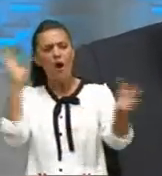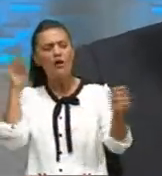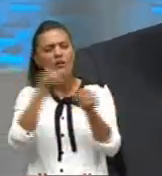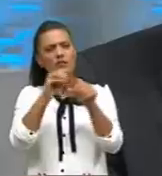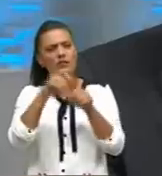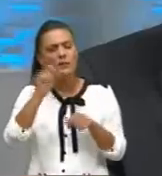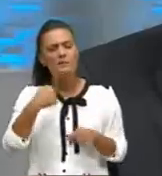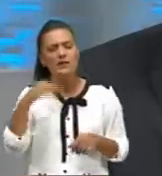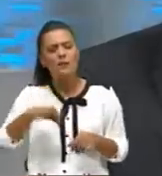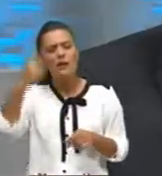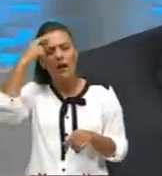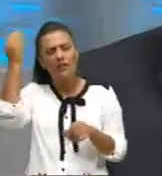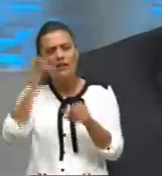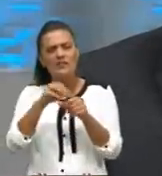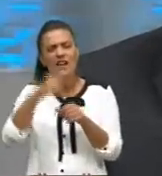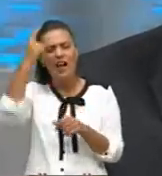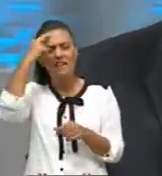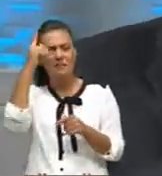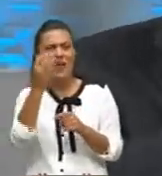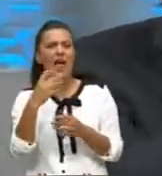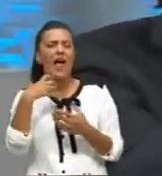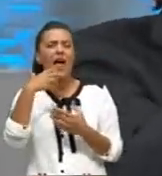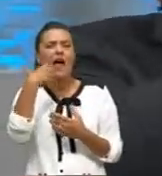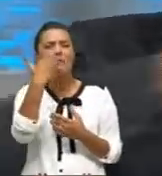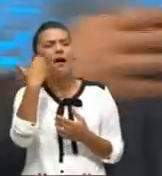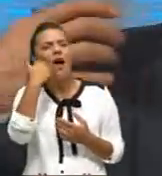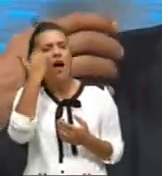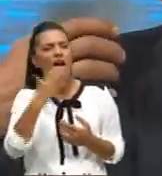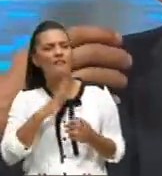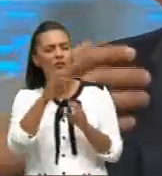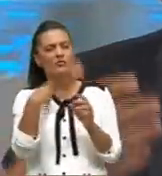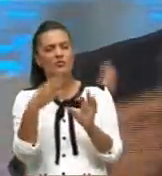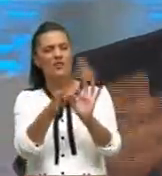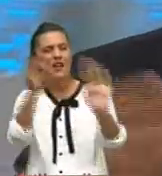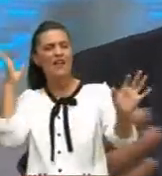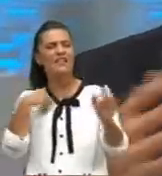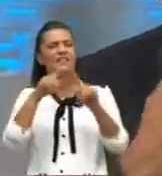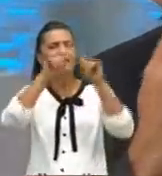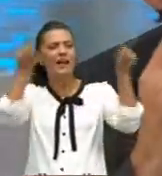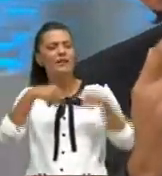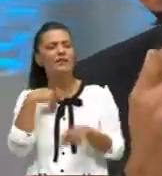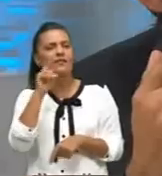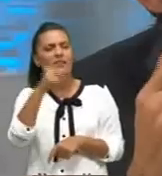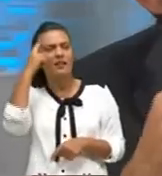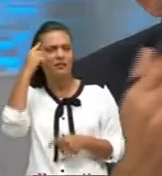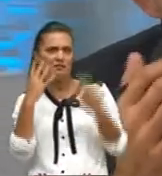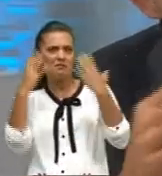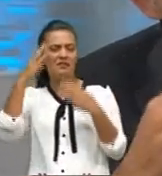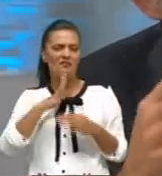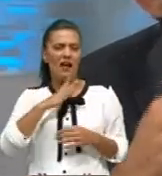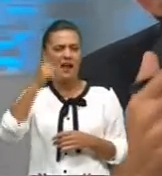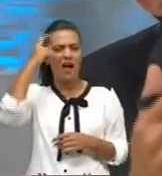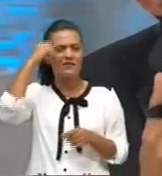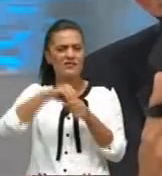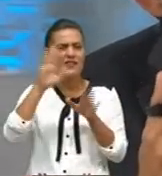biz hep kafamızda, kafasında birisinin elma var. Üç parmağıyla çekmiş bir ok atma sahnesi kafamızda canlanır değil mi? Halbuki